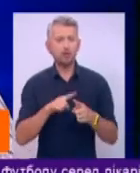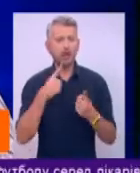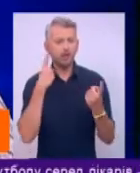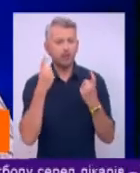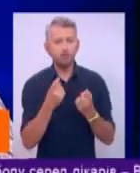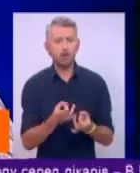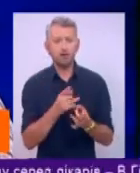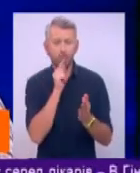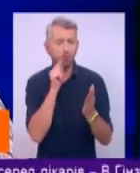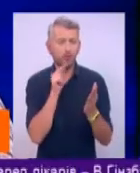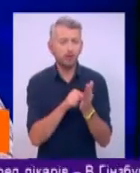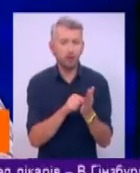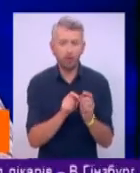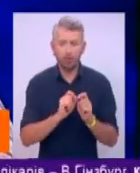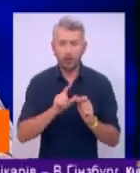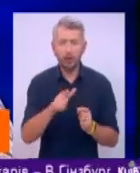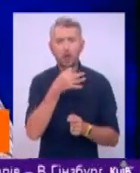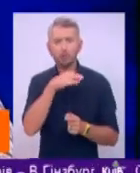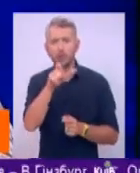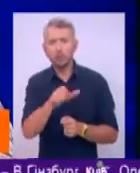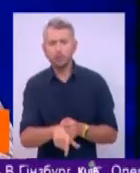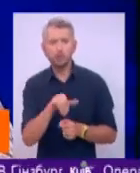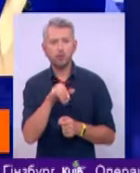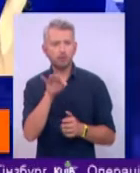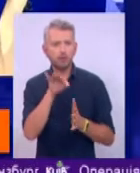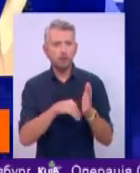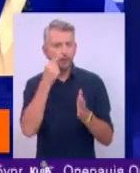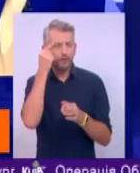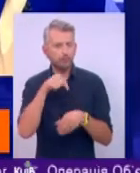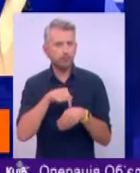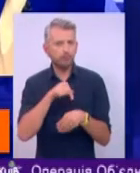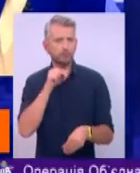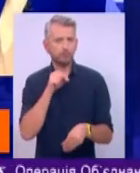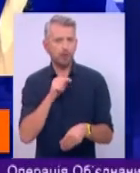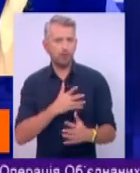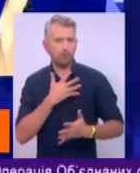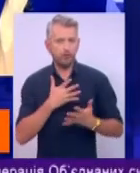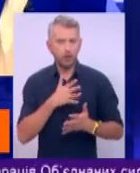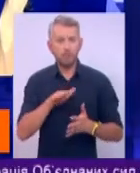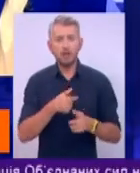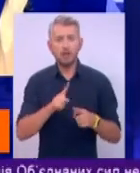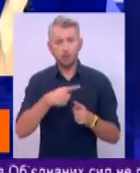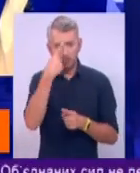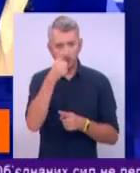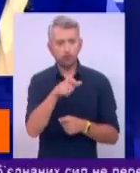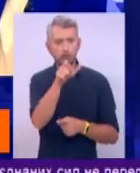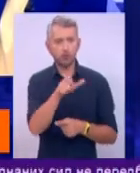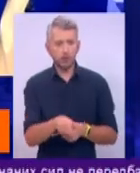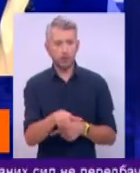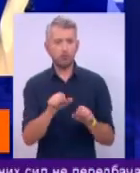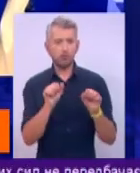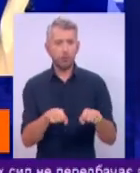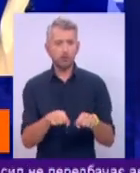інформація проступає, будь-якої людини, якою вона не була, в неї включається емоційна. І після цього меседжа, в принципі, людині можна